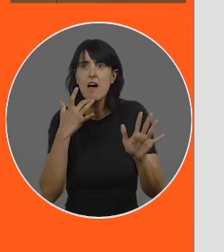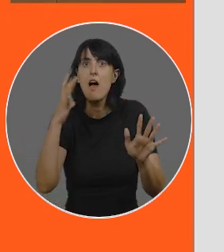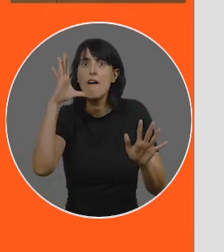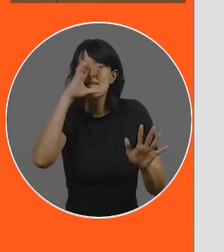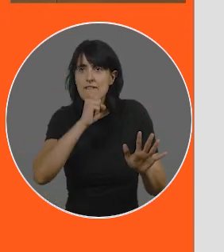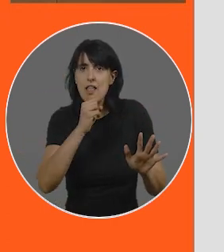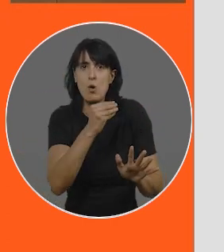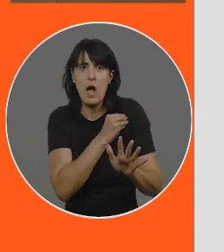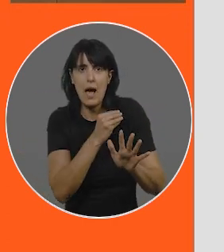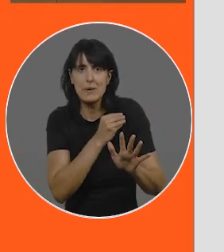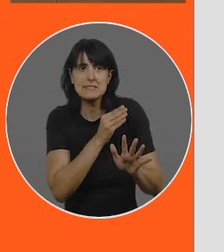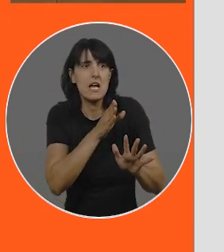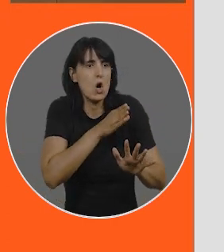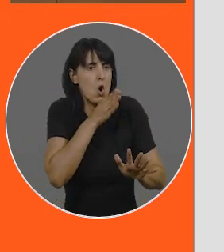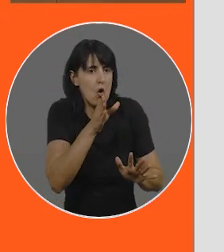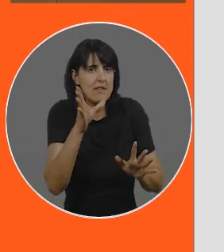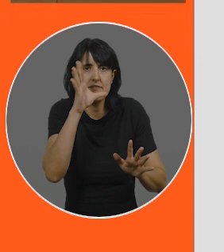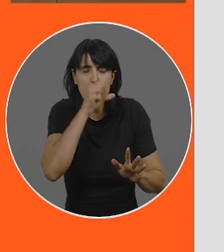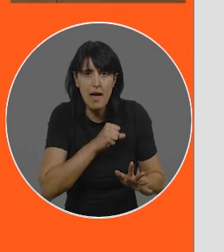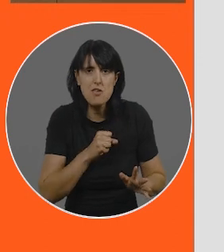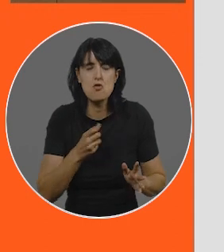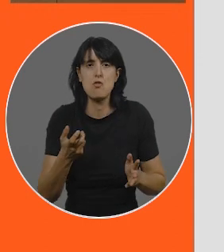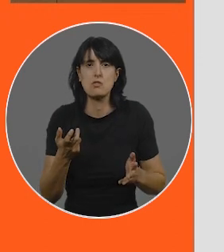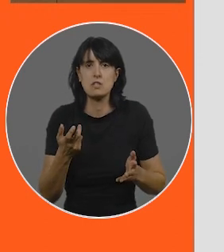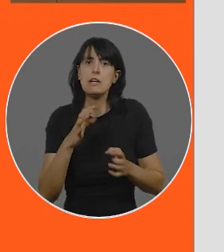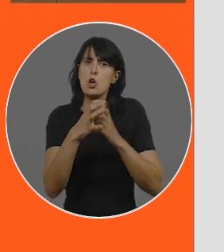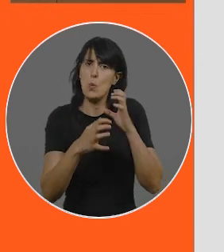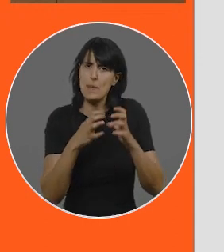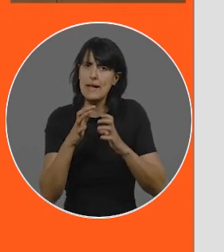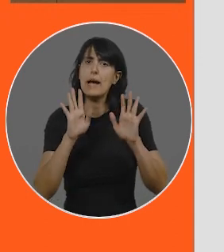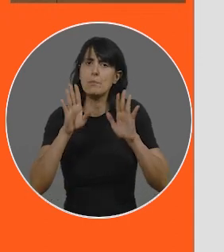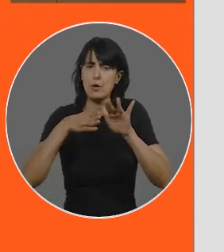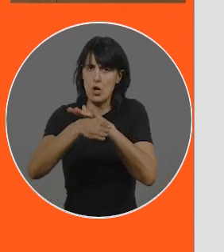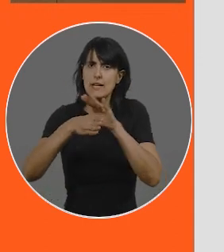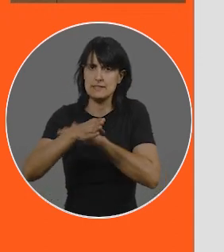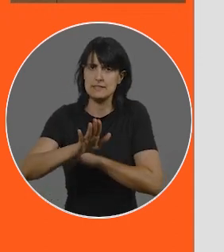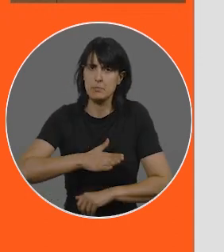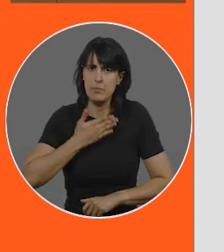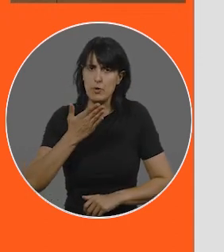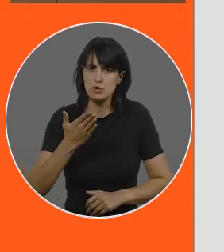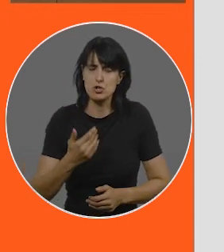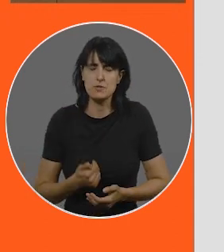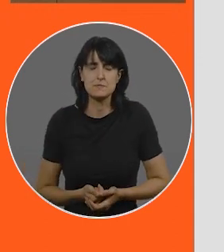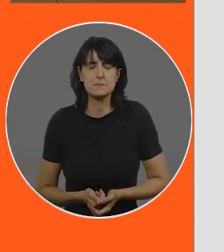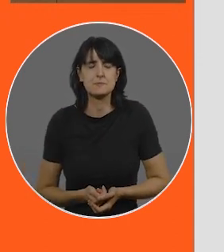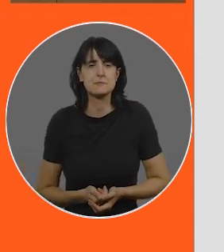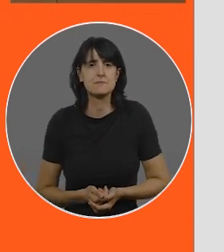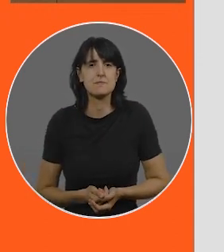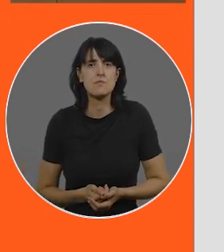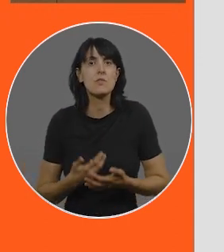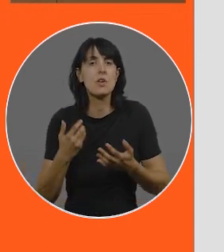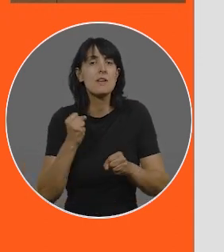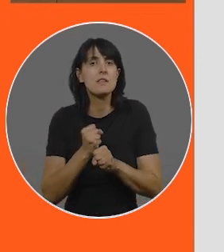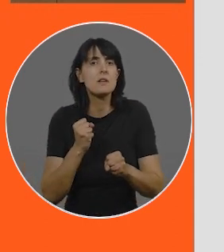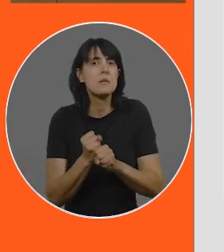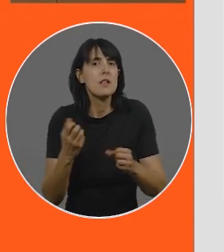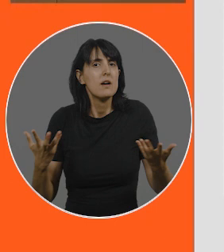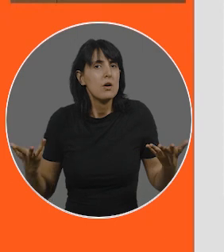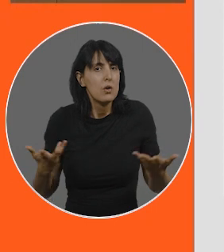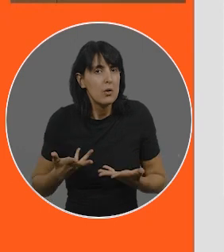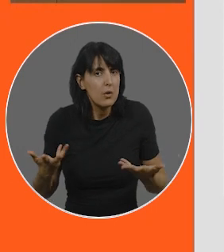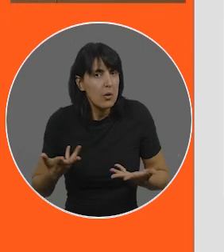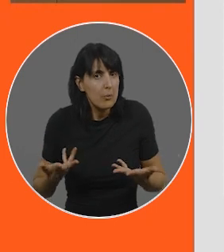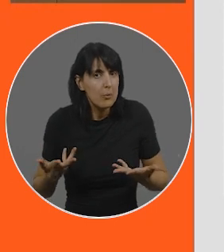que si hi ha un error tinguis un missatge d'error. Els formularis són complexos, però es poden fer accessibles. I per tant, s'ha de treballar.